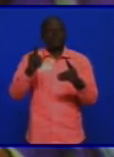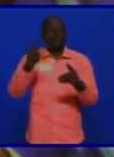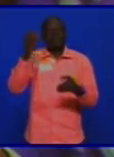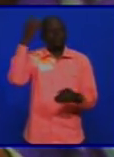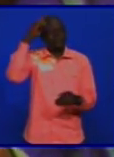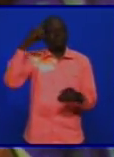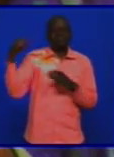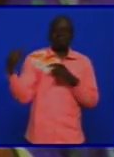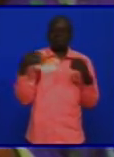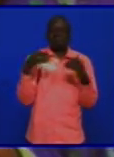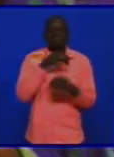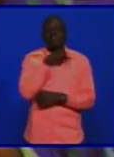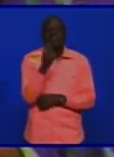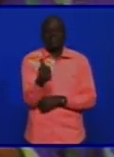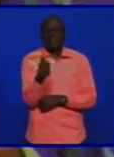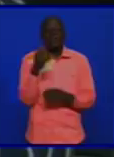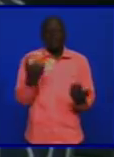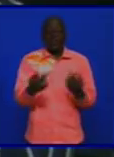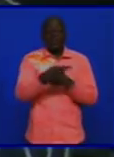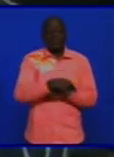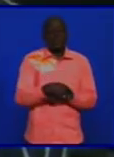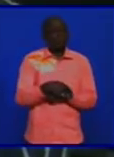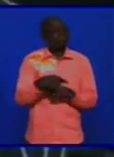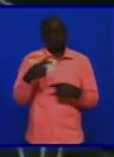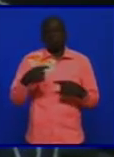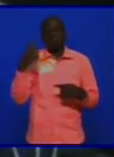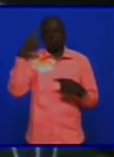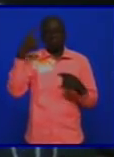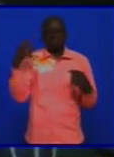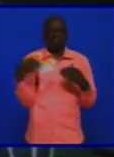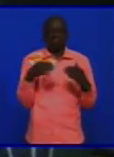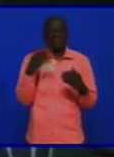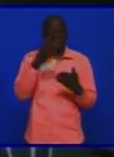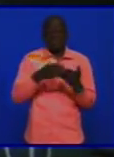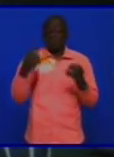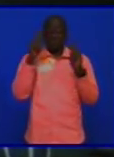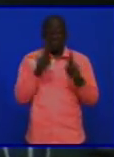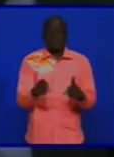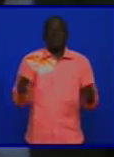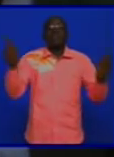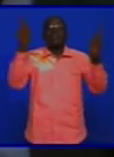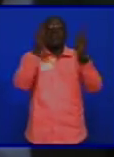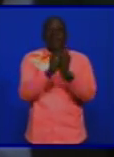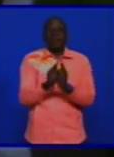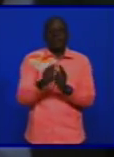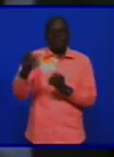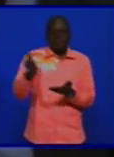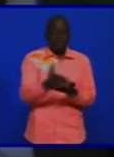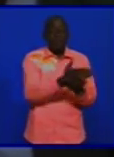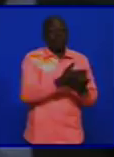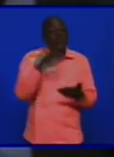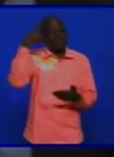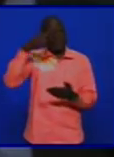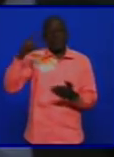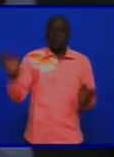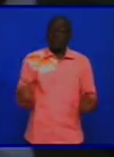soit. Ce n'est pas aujourd'hui qu'on va craindre quelqu'un. Au-delà de ces échanges, cette rencontre de Gawa sonne également la mobilisation et la galvanisation des